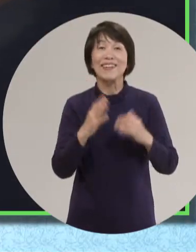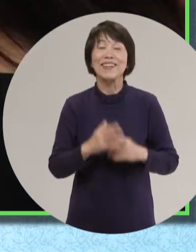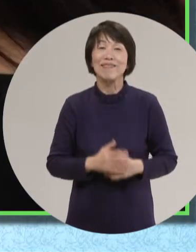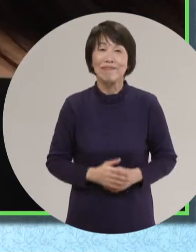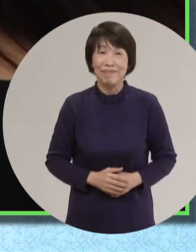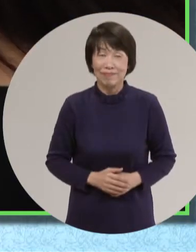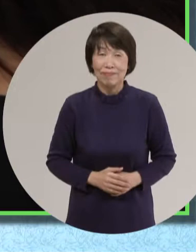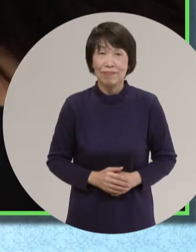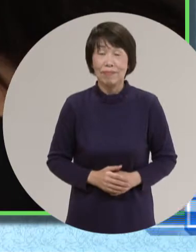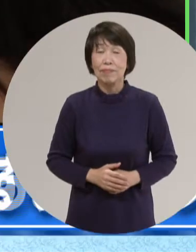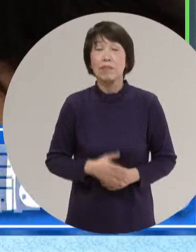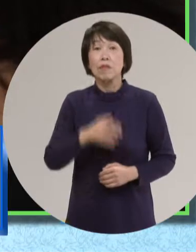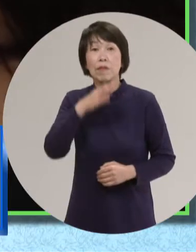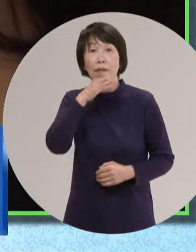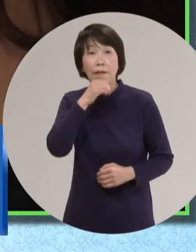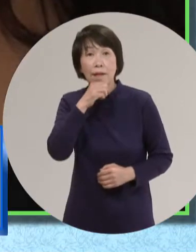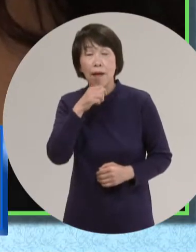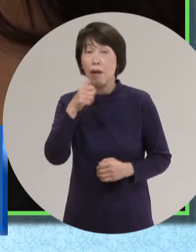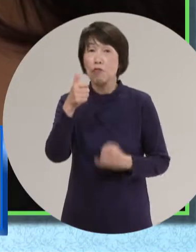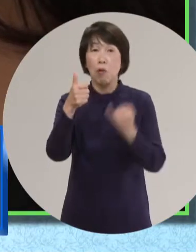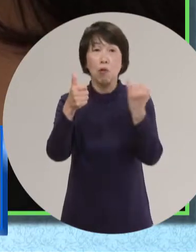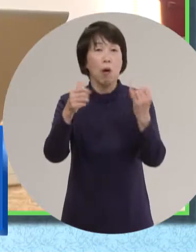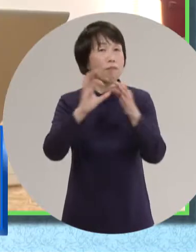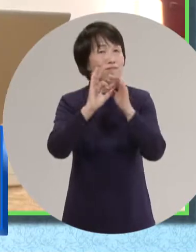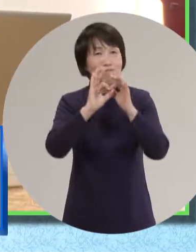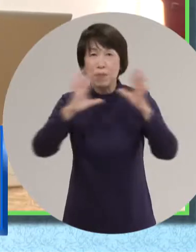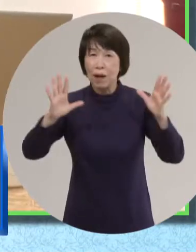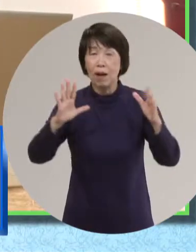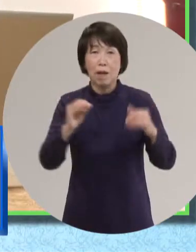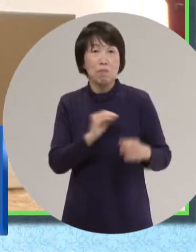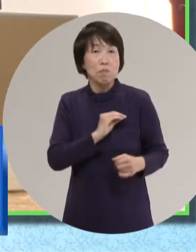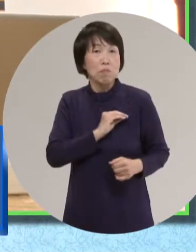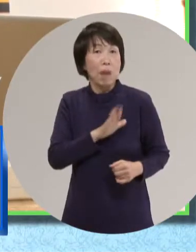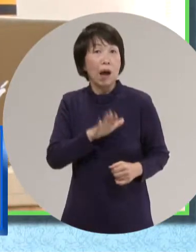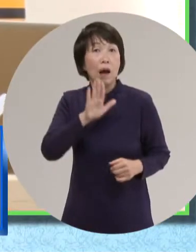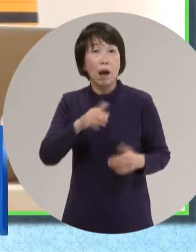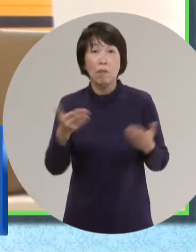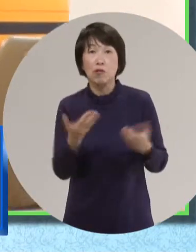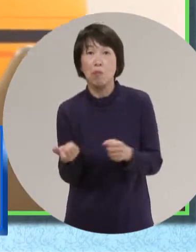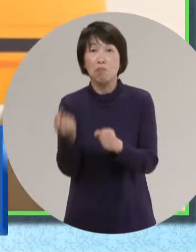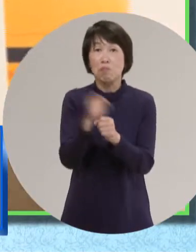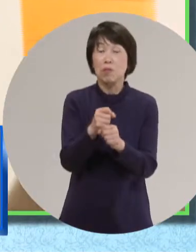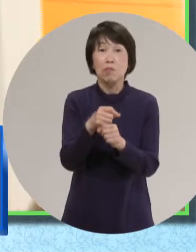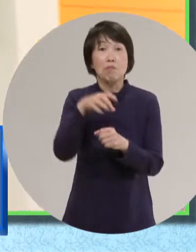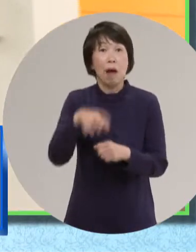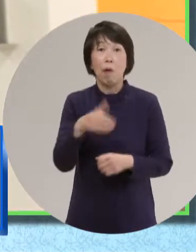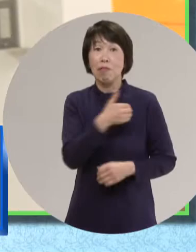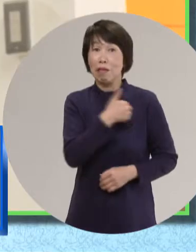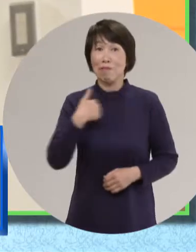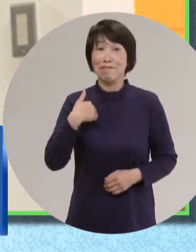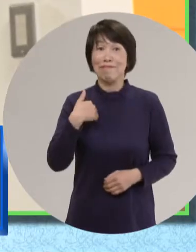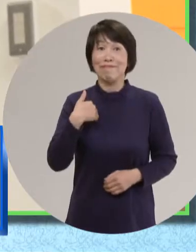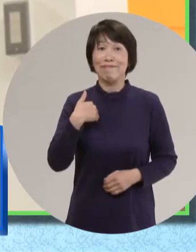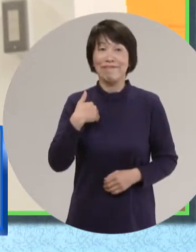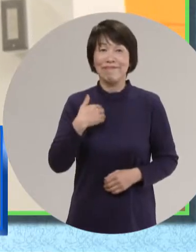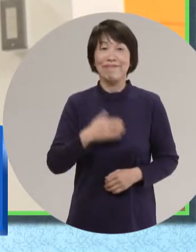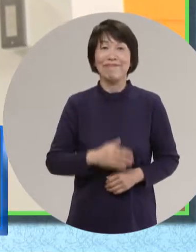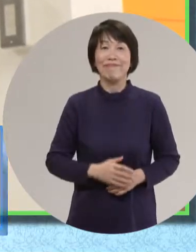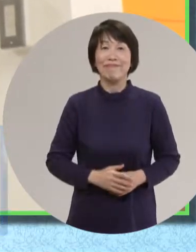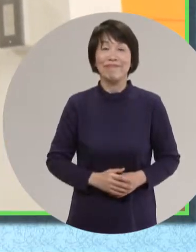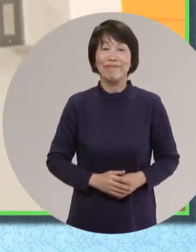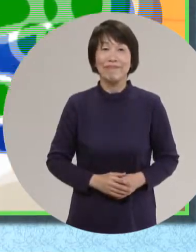ないし。 年齢性別に関係なくやる気さえあれば起業するチャンスは誰にでもあるんです